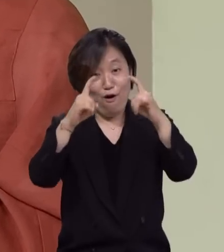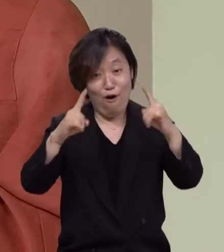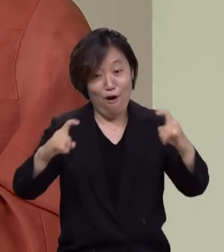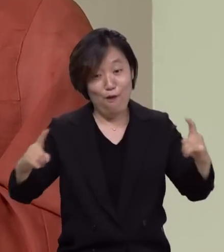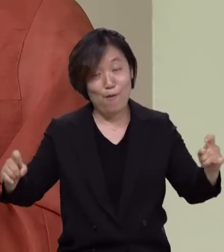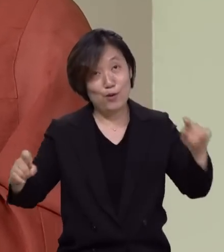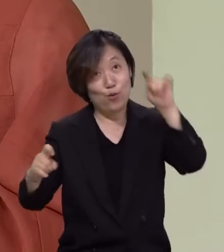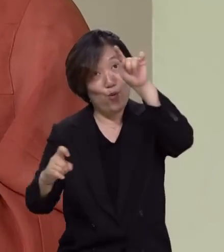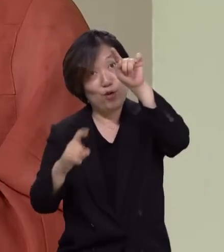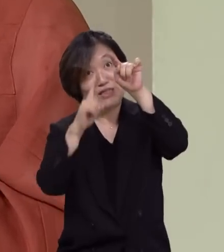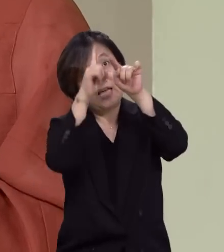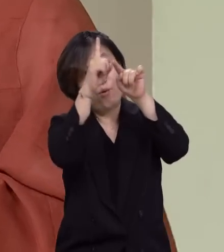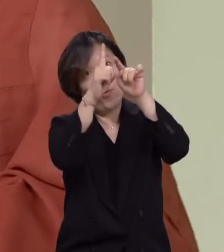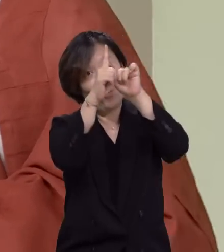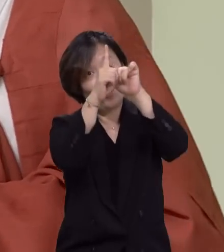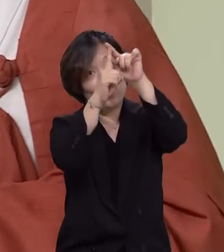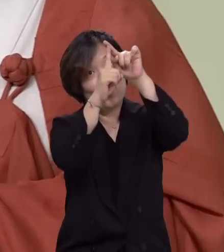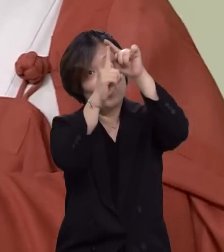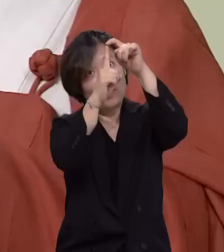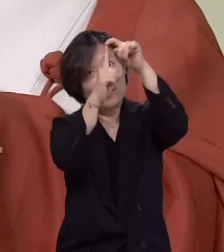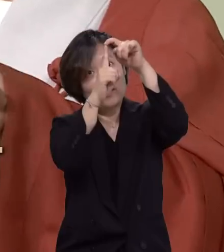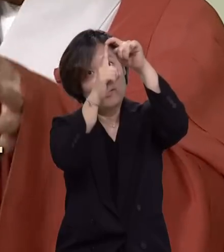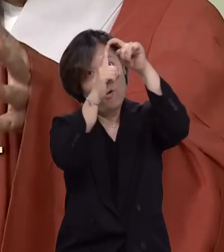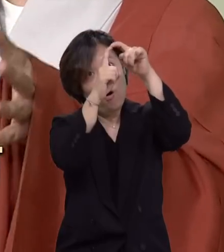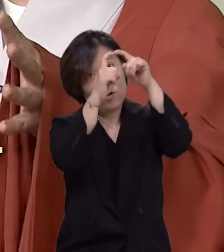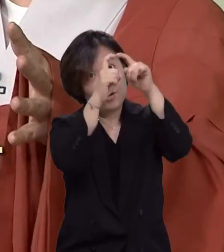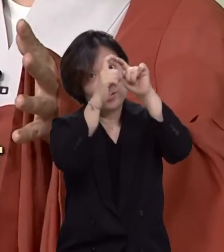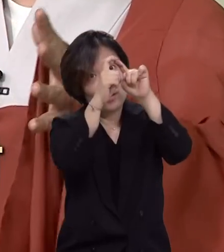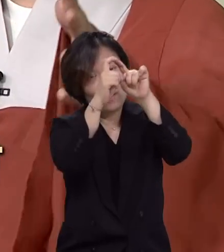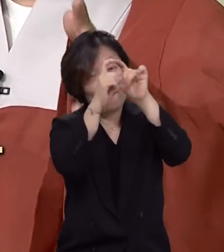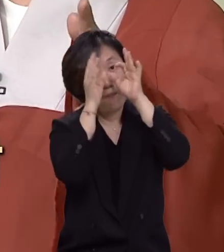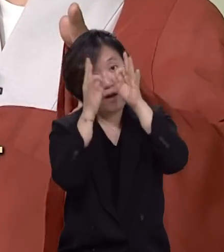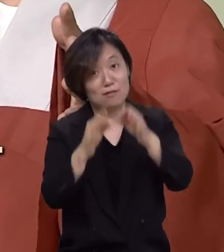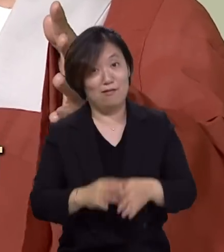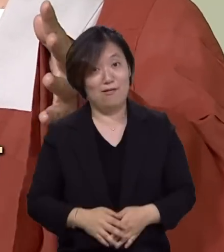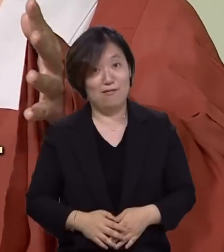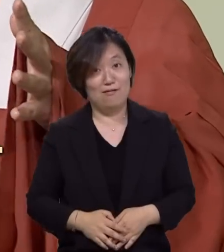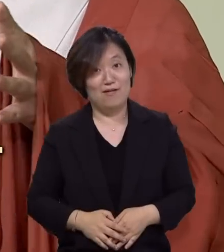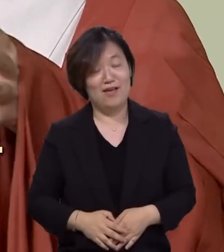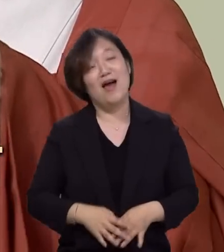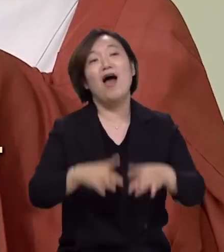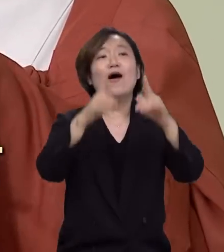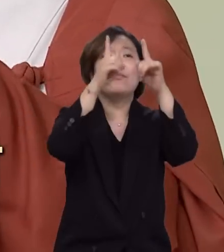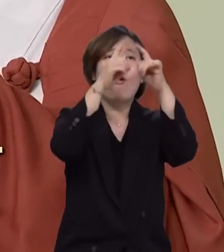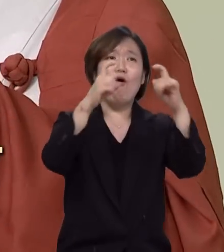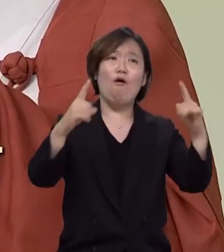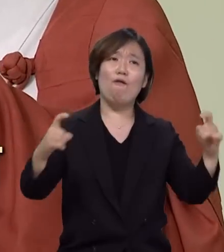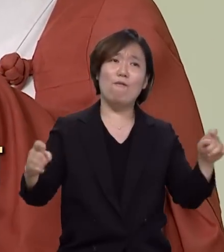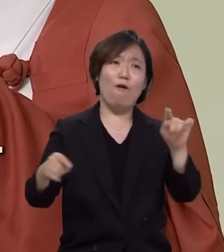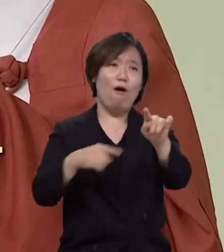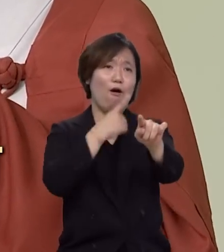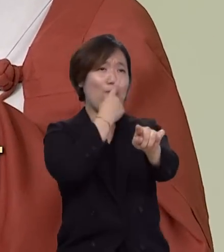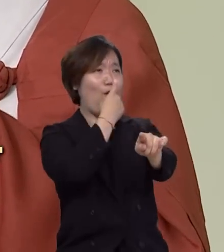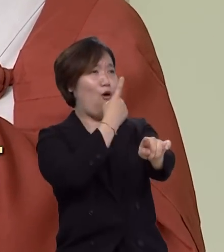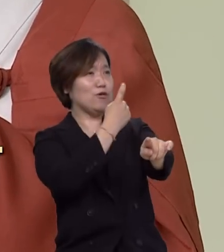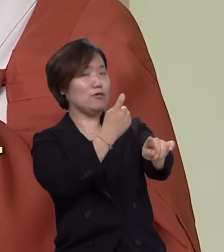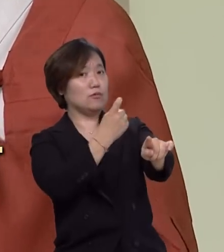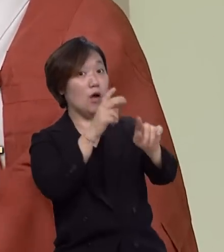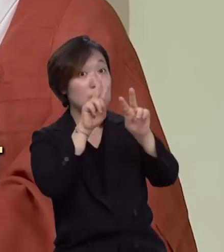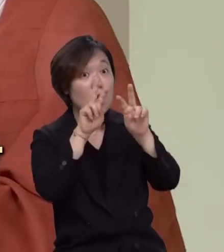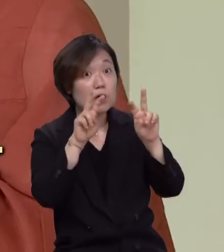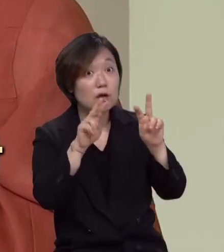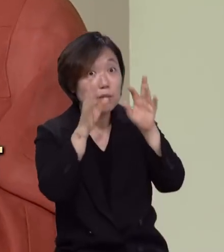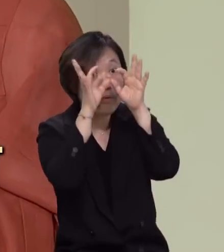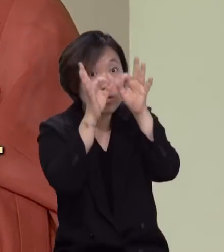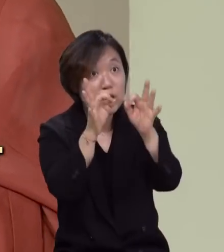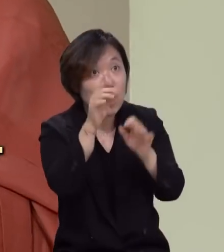이렇게 숙여서 꺾여 있더래요 너무나 멋있고 너무나 좋은 탑이었는데 마지막에 살짝